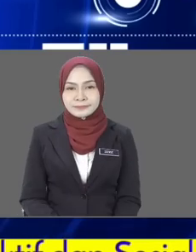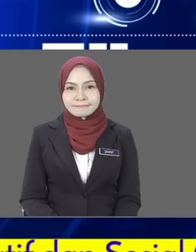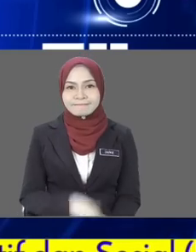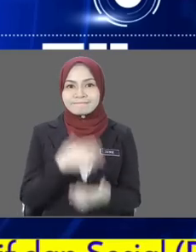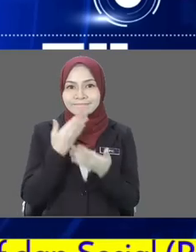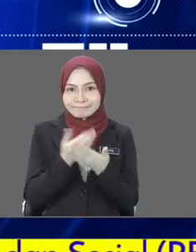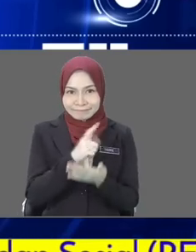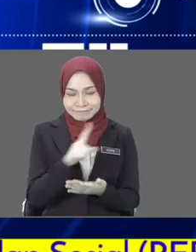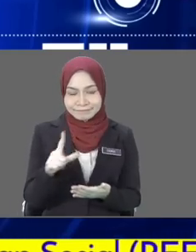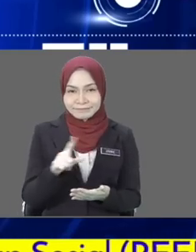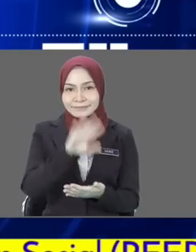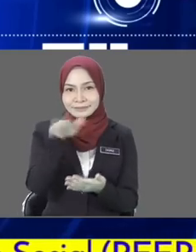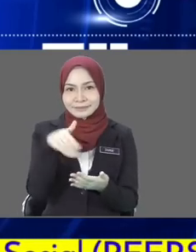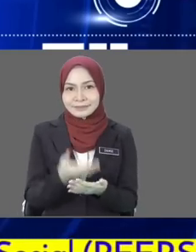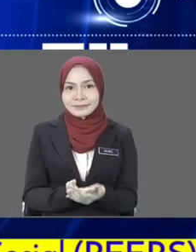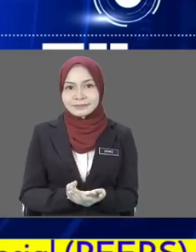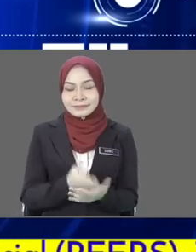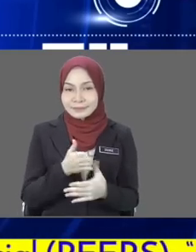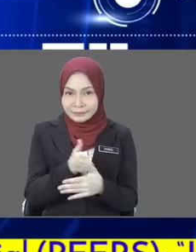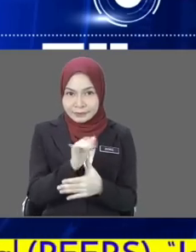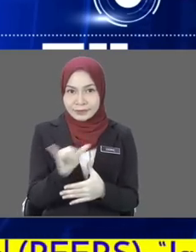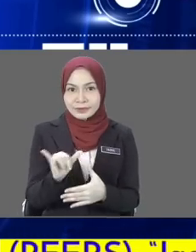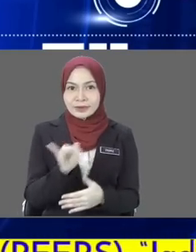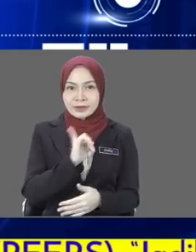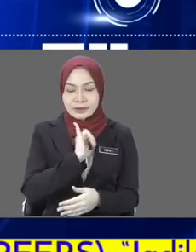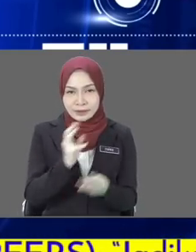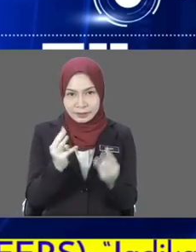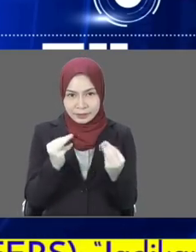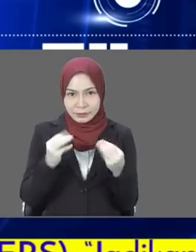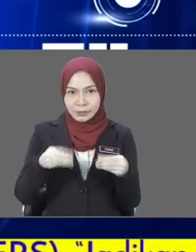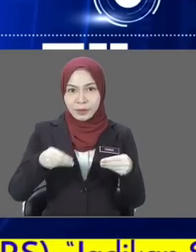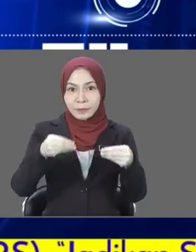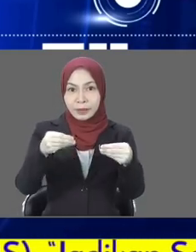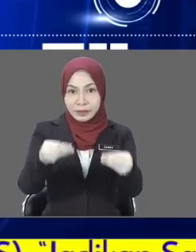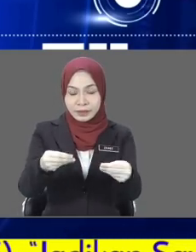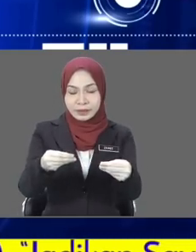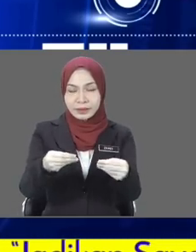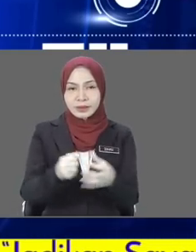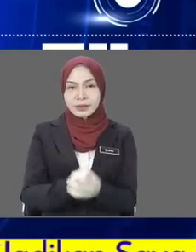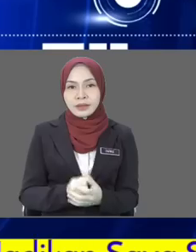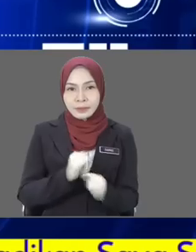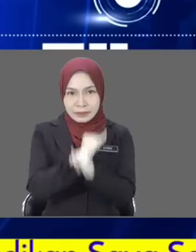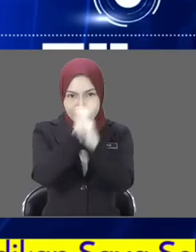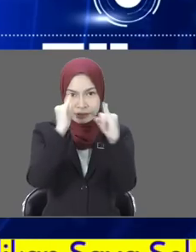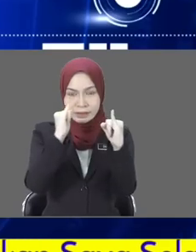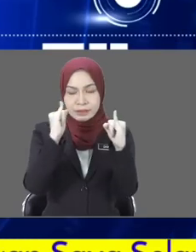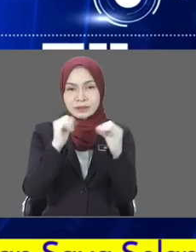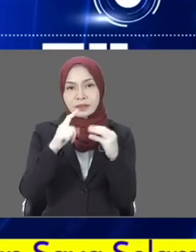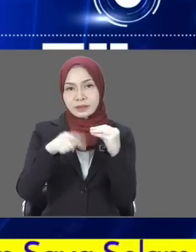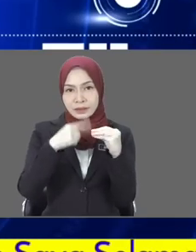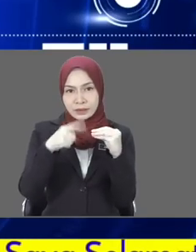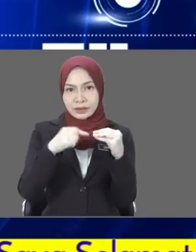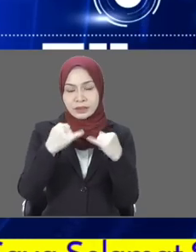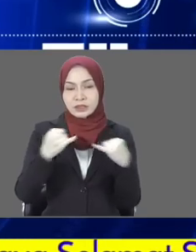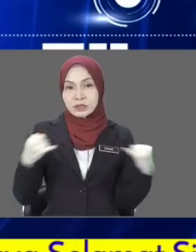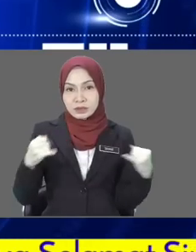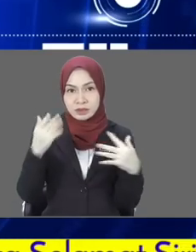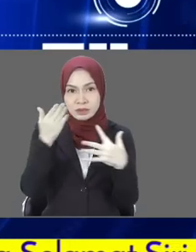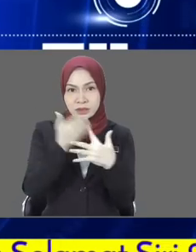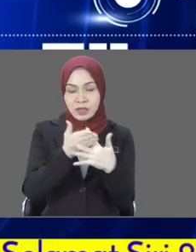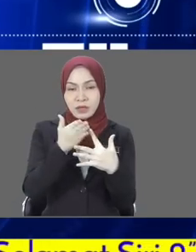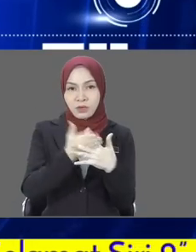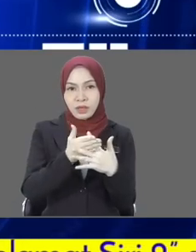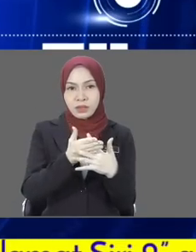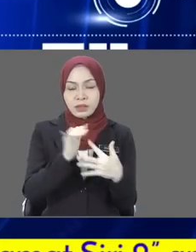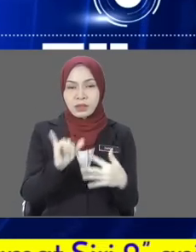Baiklah penonton sekalian Seterusnya saya ingin memberikan penerangan berkaitan dengan jenis-jenis gangguan seksual